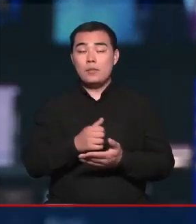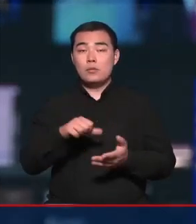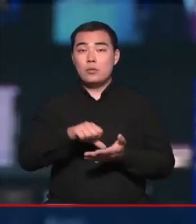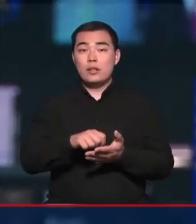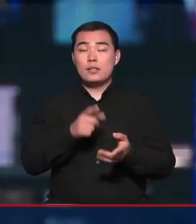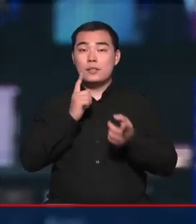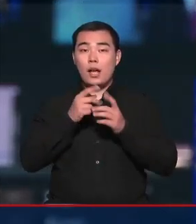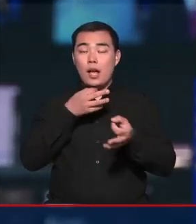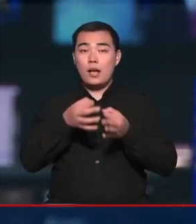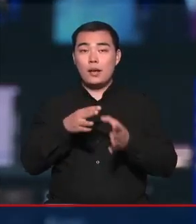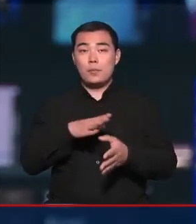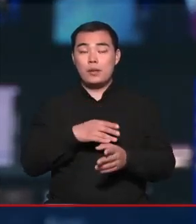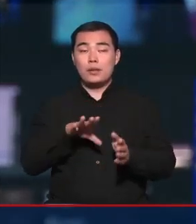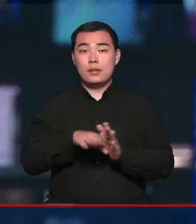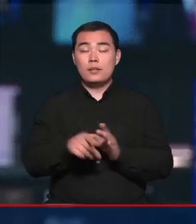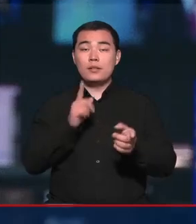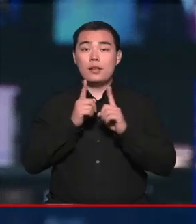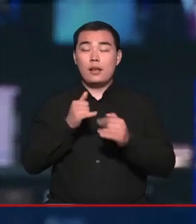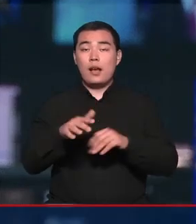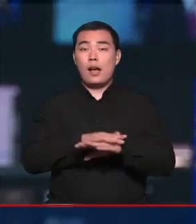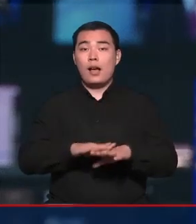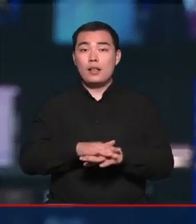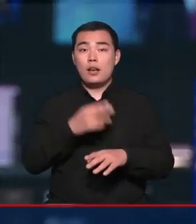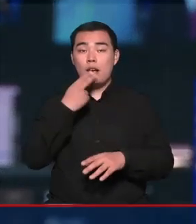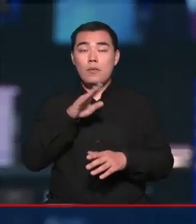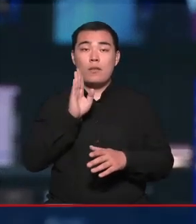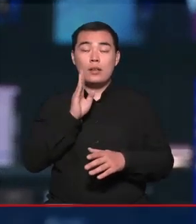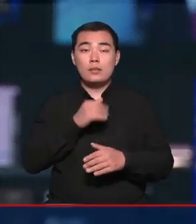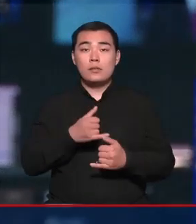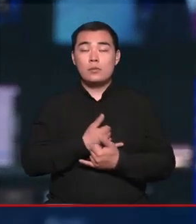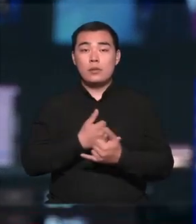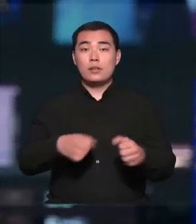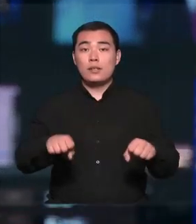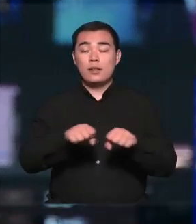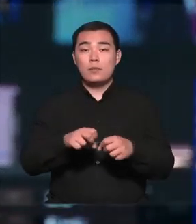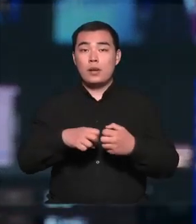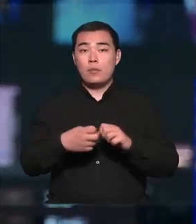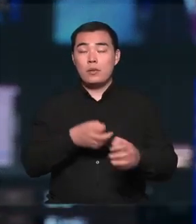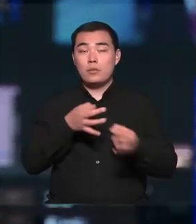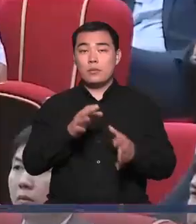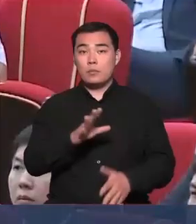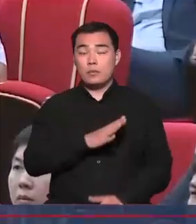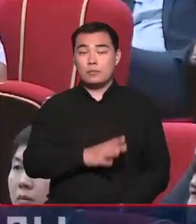қатысқан жиында талқыланды. Сондай-ақ жиналыста халықты сапалы ауыз сумен қамту мәселесі де көтерілді.